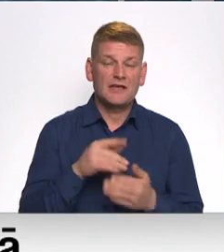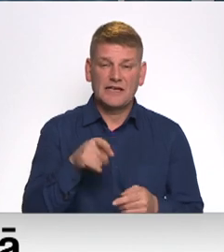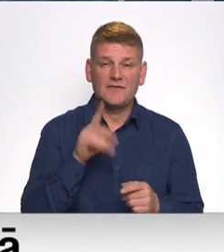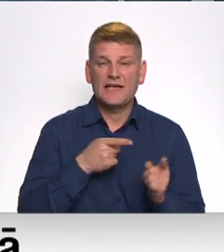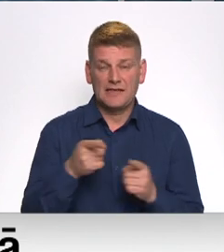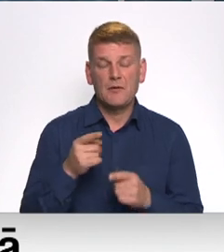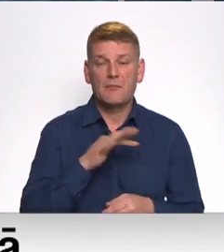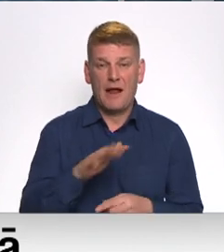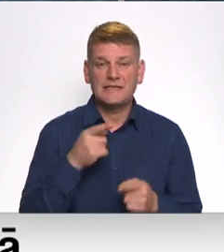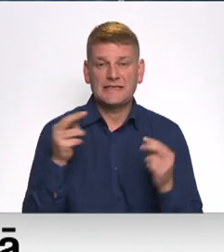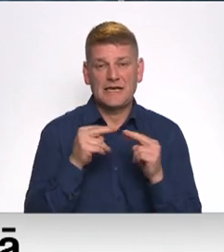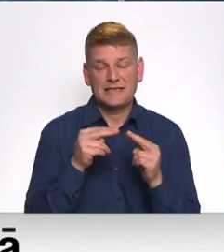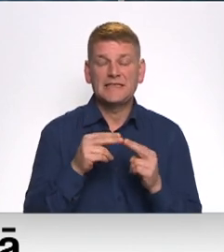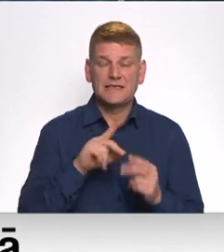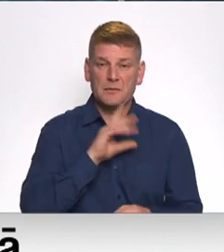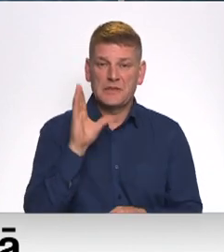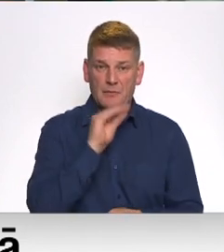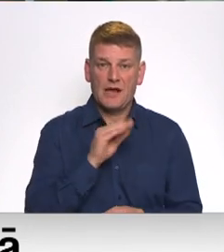bērna saziņas spējas ar vienaudžiem.